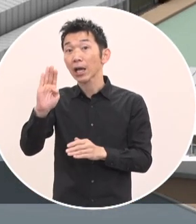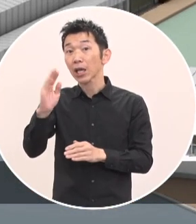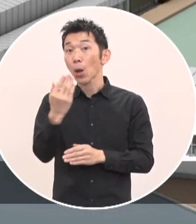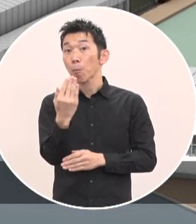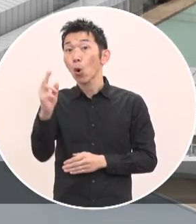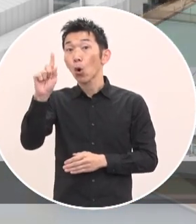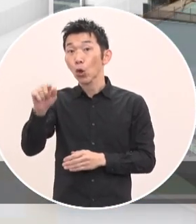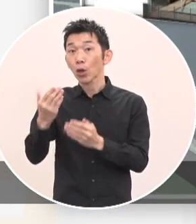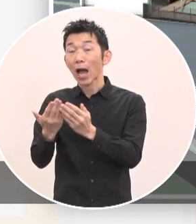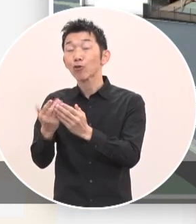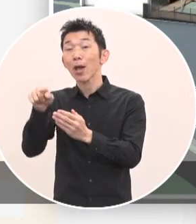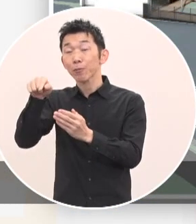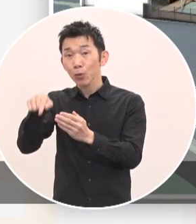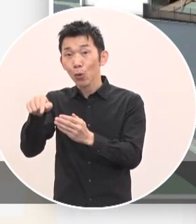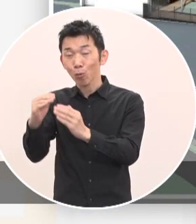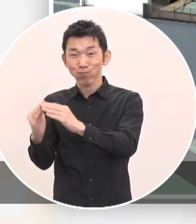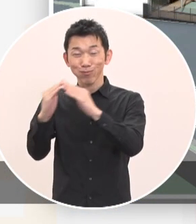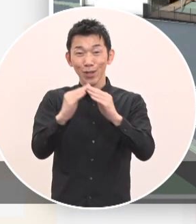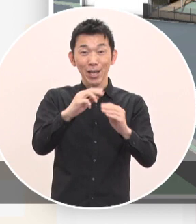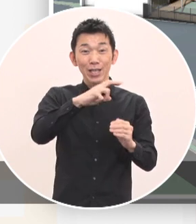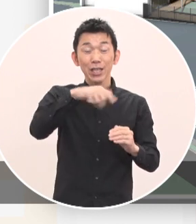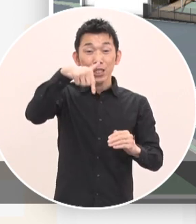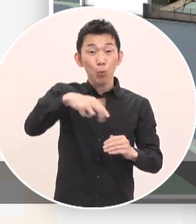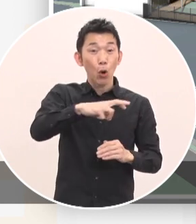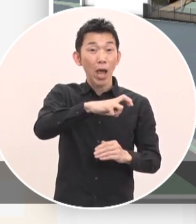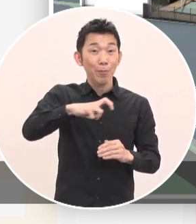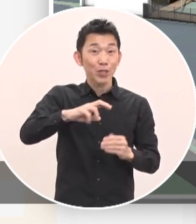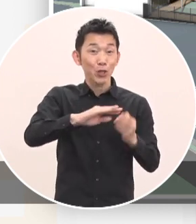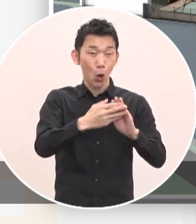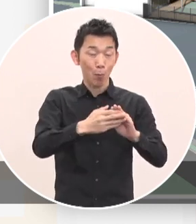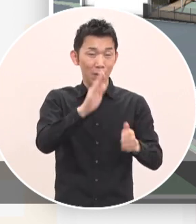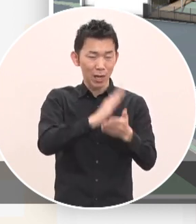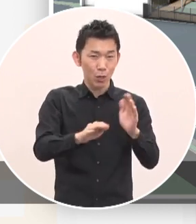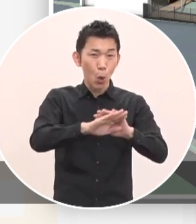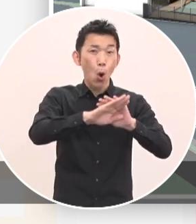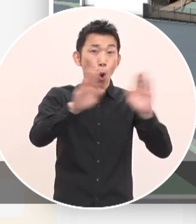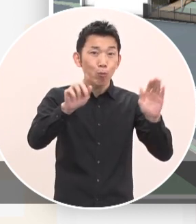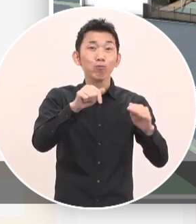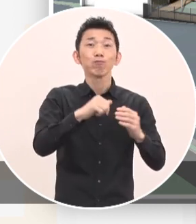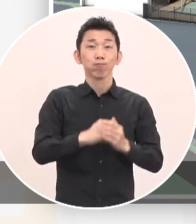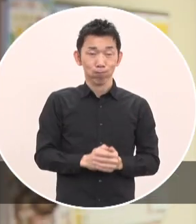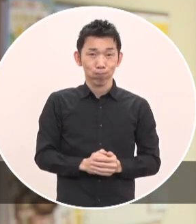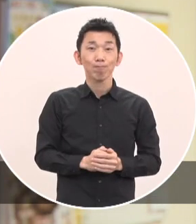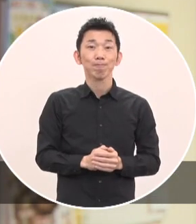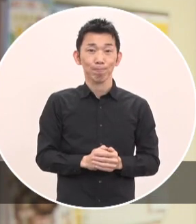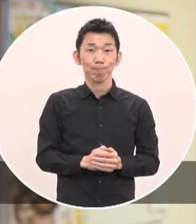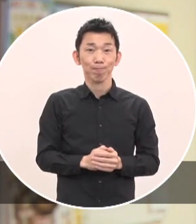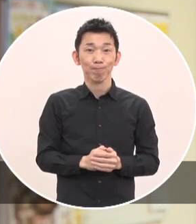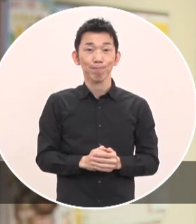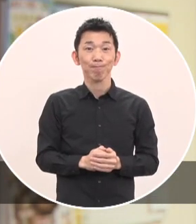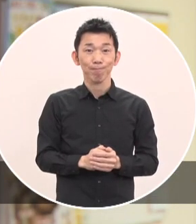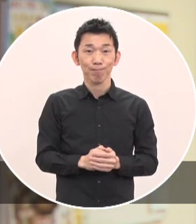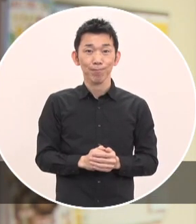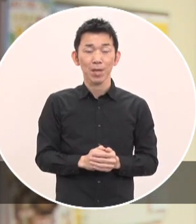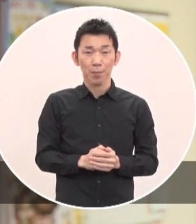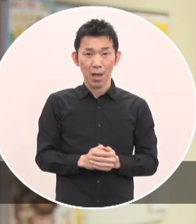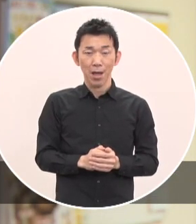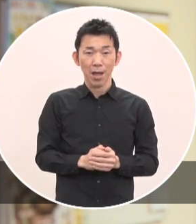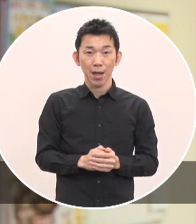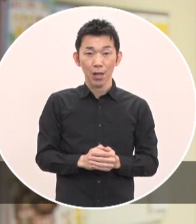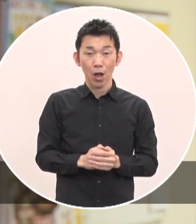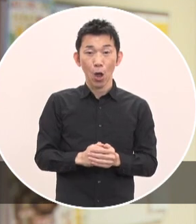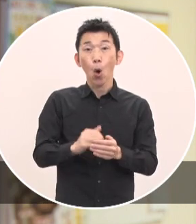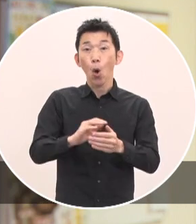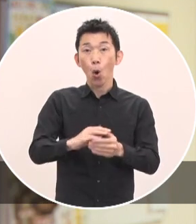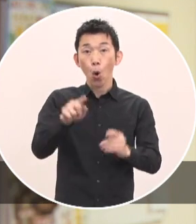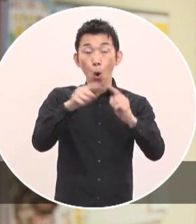が種6尾町にオープンをいたしまして新たな施設になりますまたこれまでエアコンガスh されてい